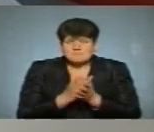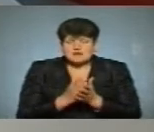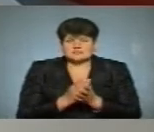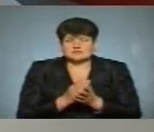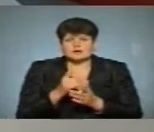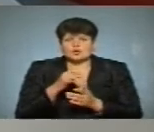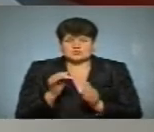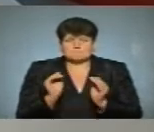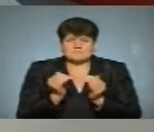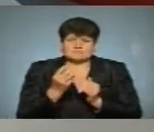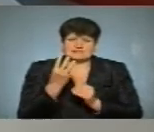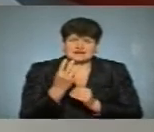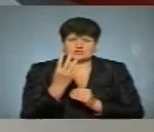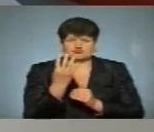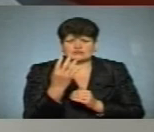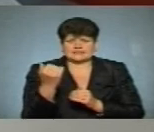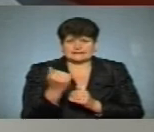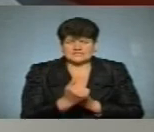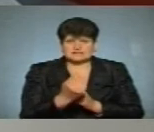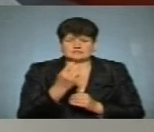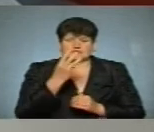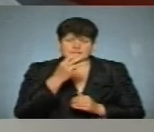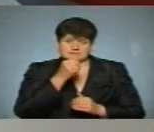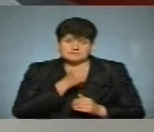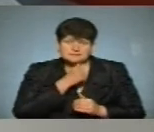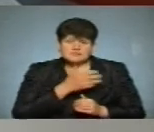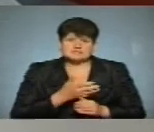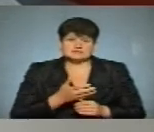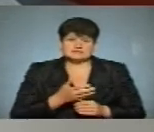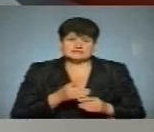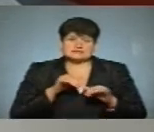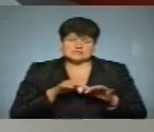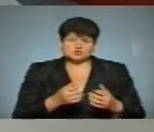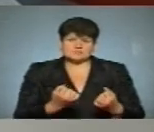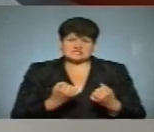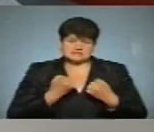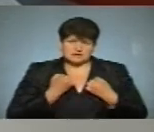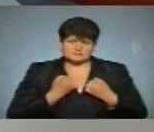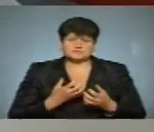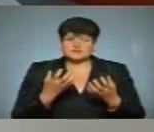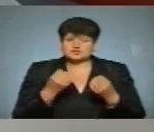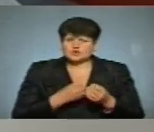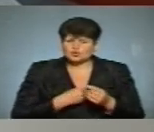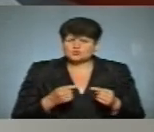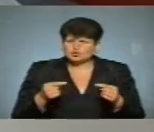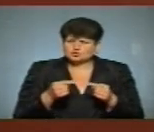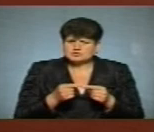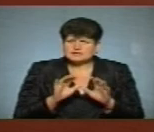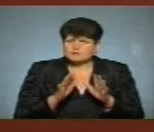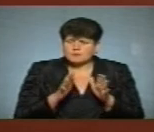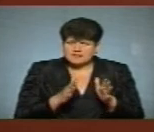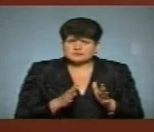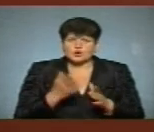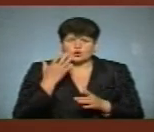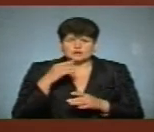зараз мінімум на 3-4 тижні, а то й на 3 місяці зараз з відповідних засобів захисту. Ще хочу уточнити один момент, коли